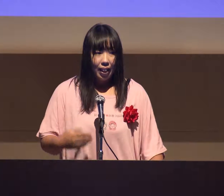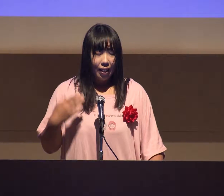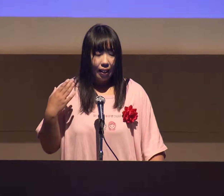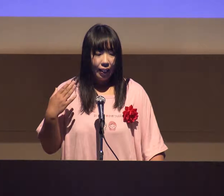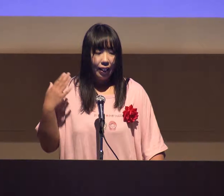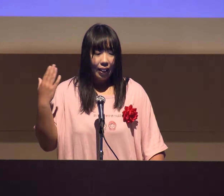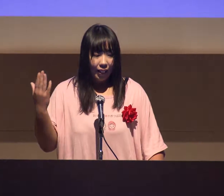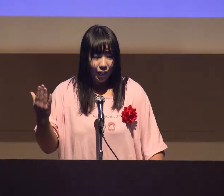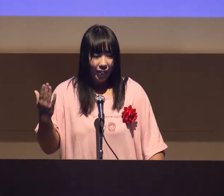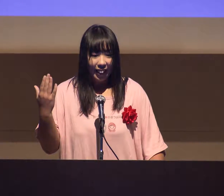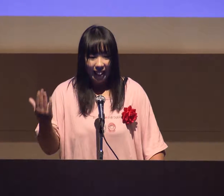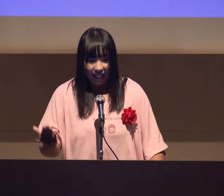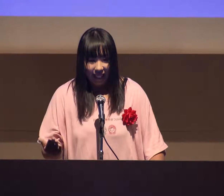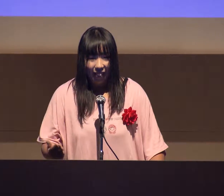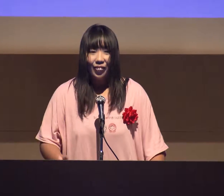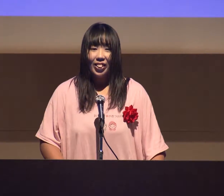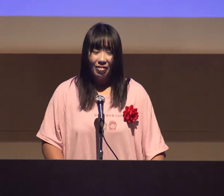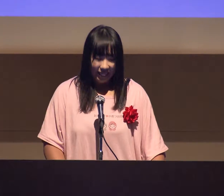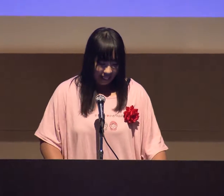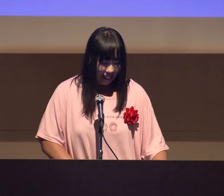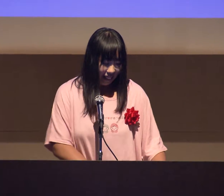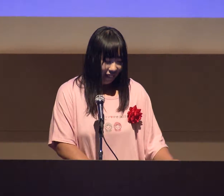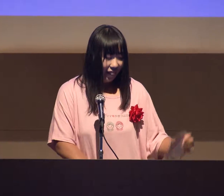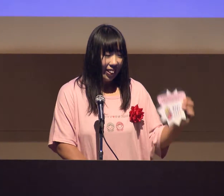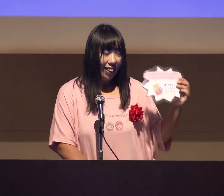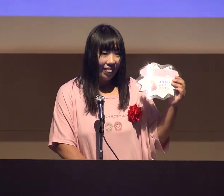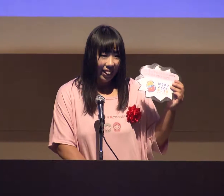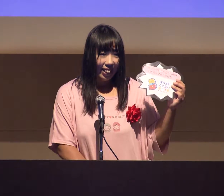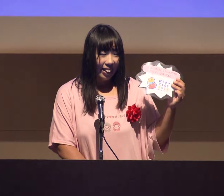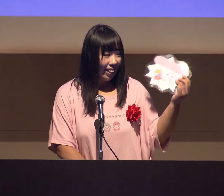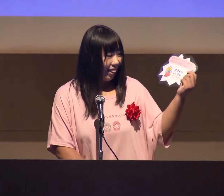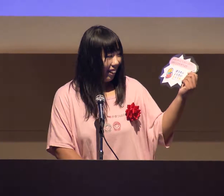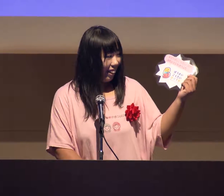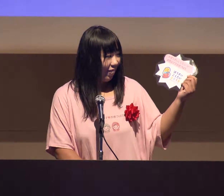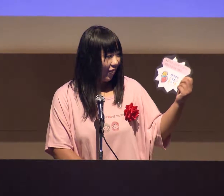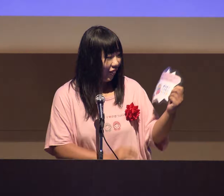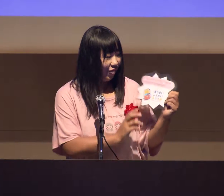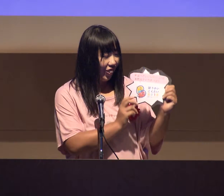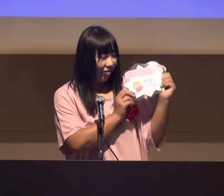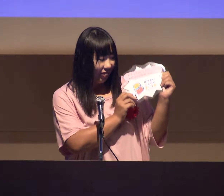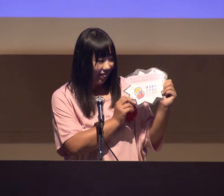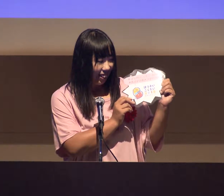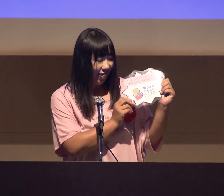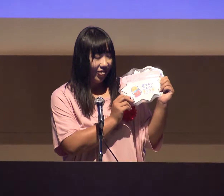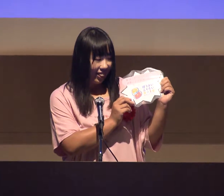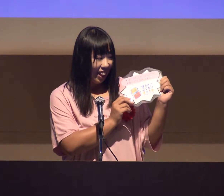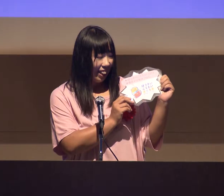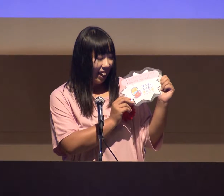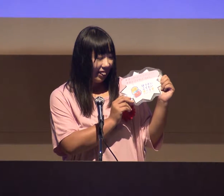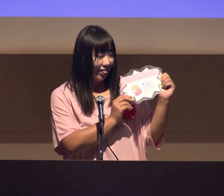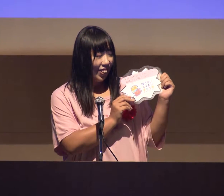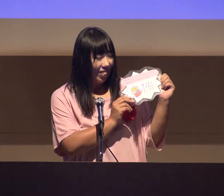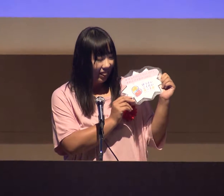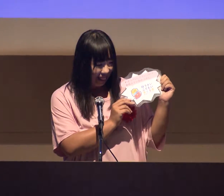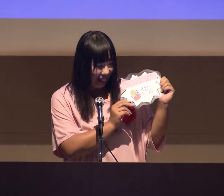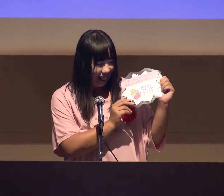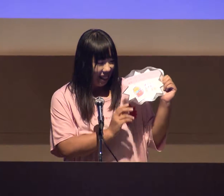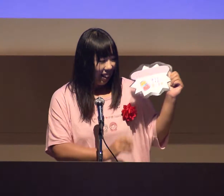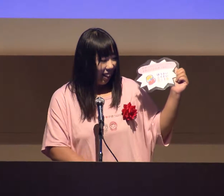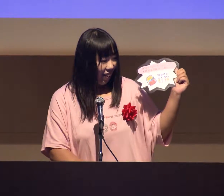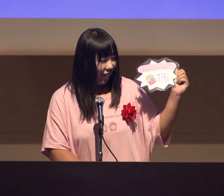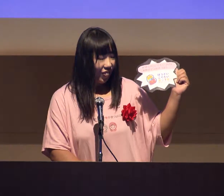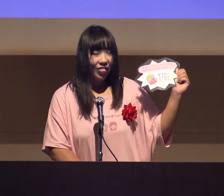いろんなきっかけを持っていただきたいと思いまして、こういったかわいい、フォトプロップスなどを作りま